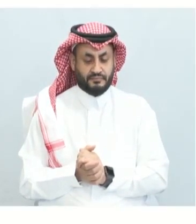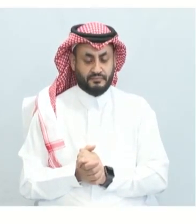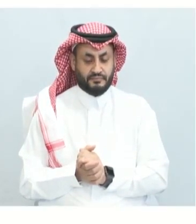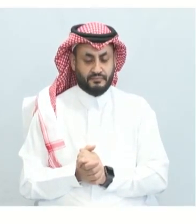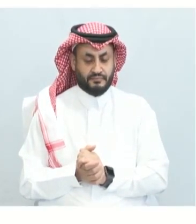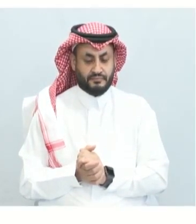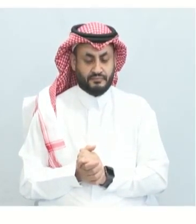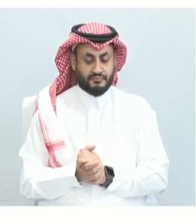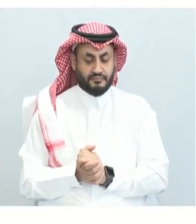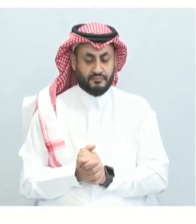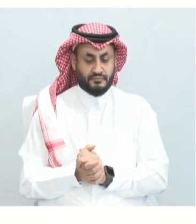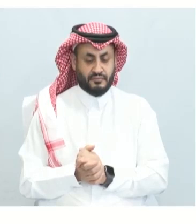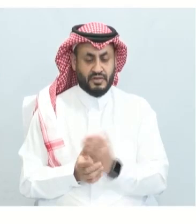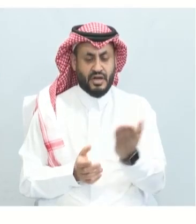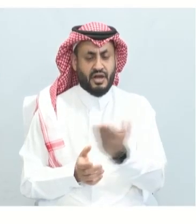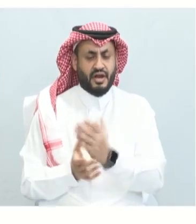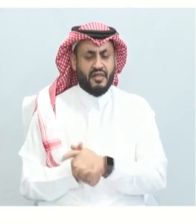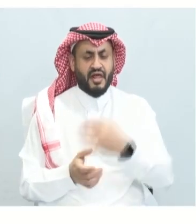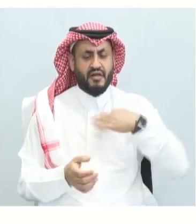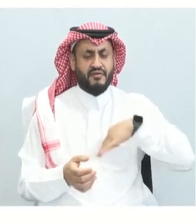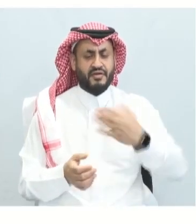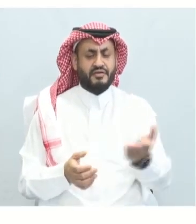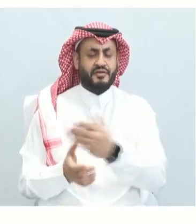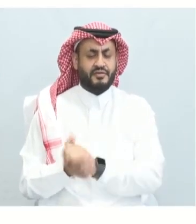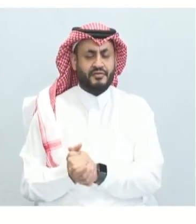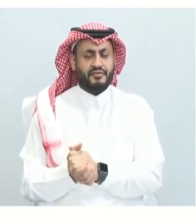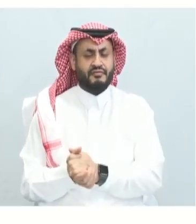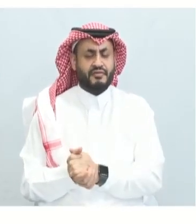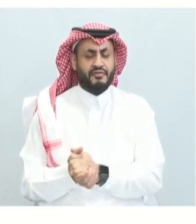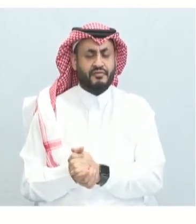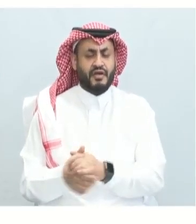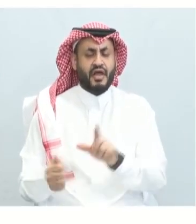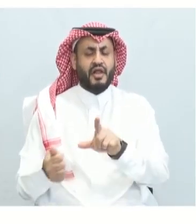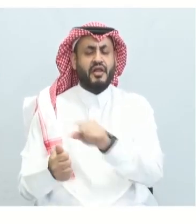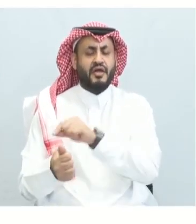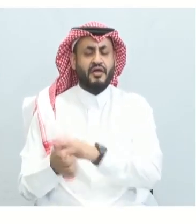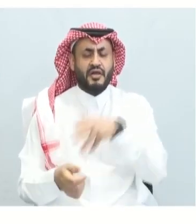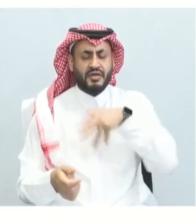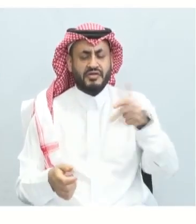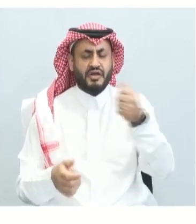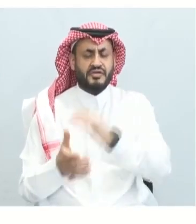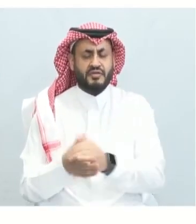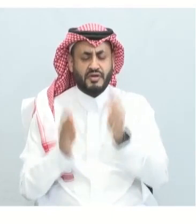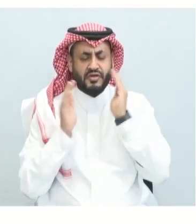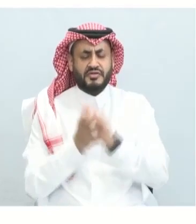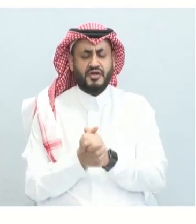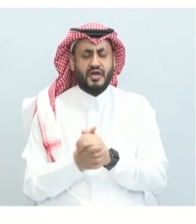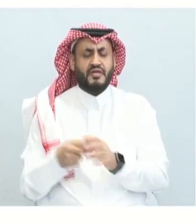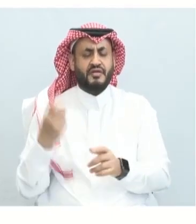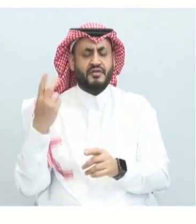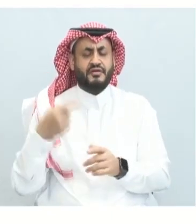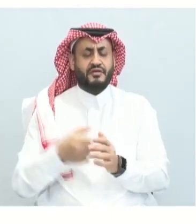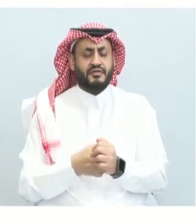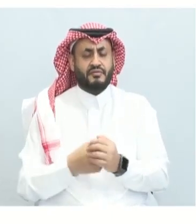احرص على اداء السنن الرواتب اقتداء بالنبي صلى الله عليه وسلم وطلبا للاجر من الله تعالى وطلبا من